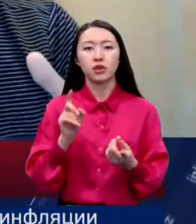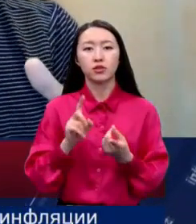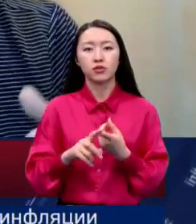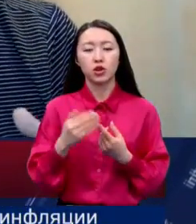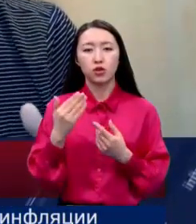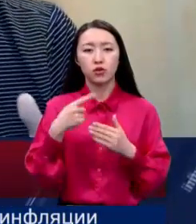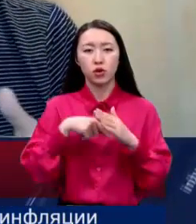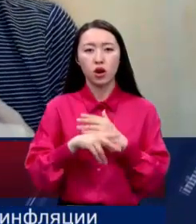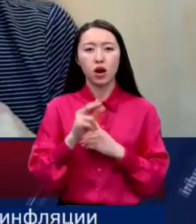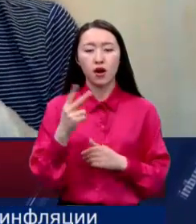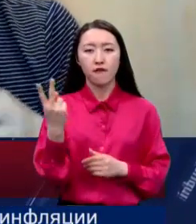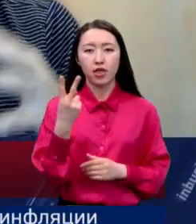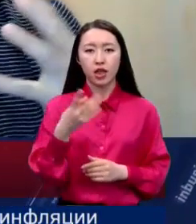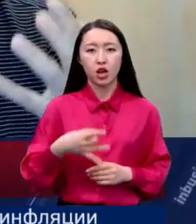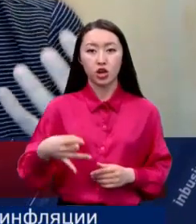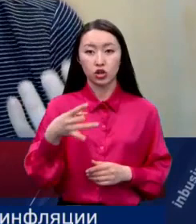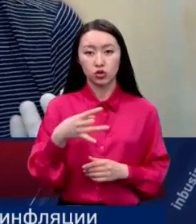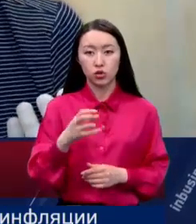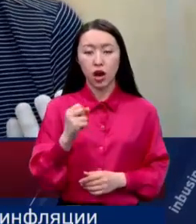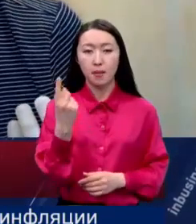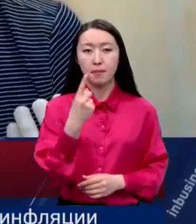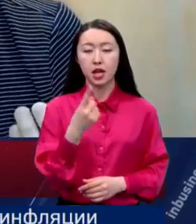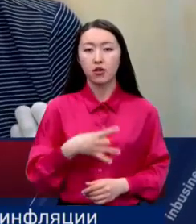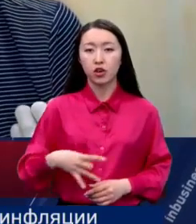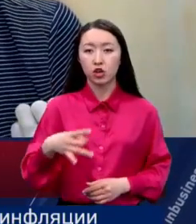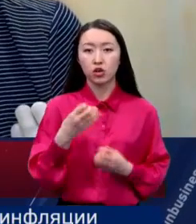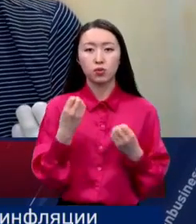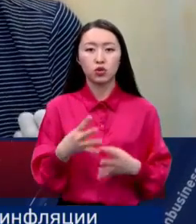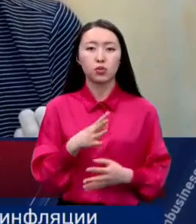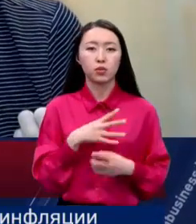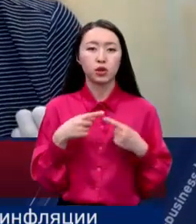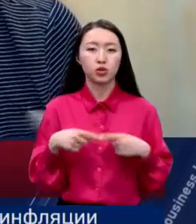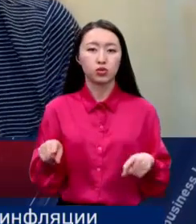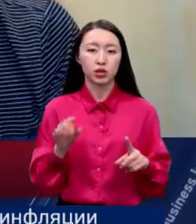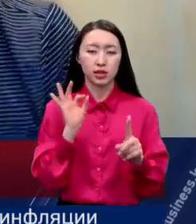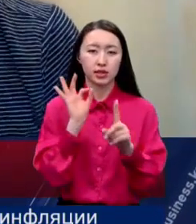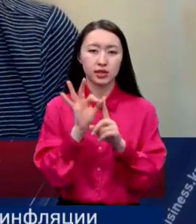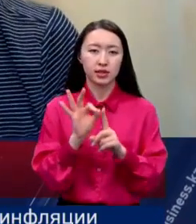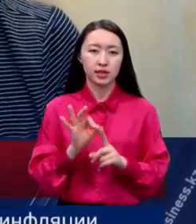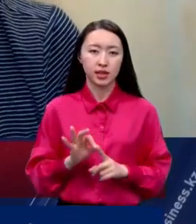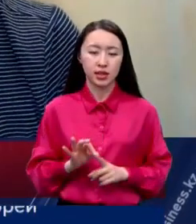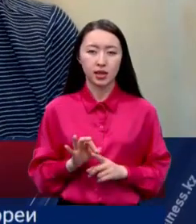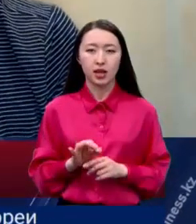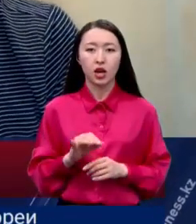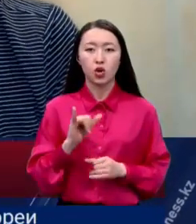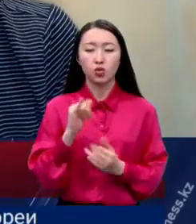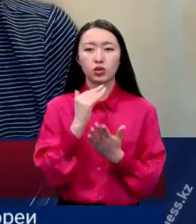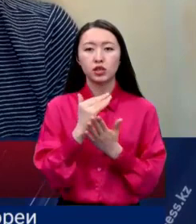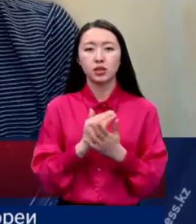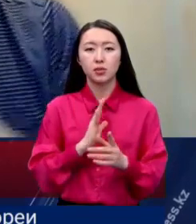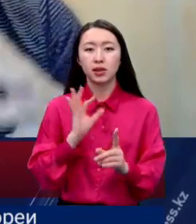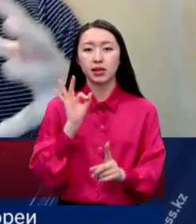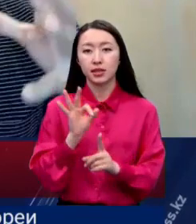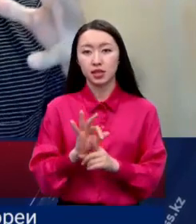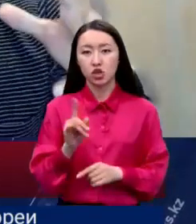туннеля Второй Республики, а в Первой Республике просто были другие задачи у системы. У системы была задача,